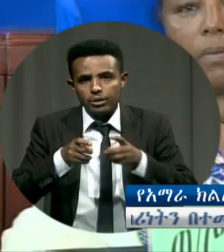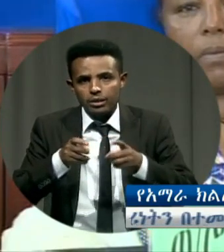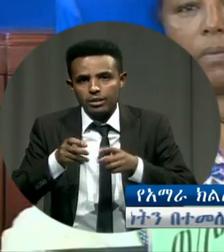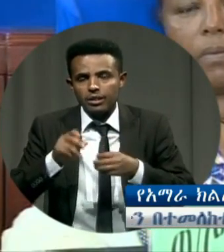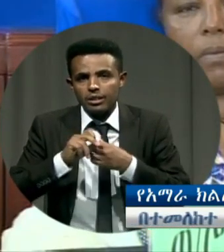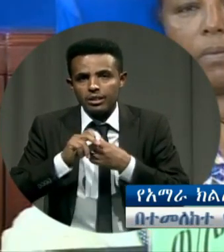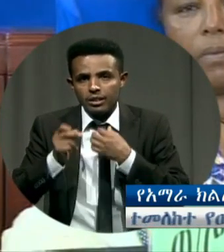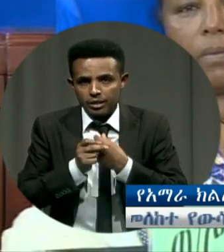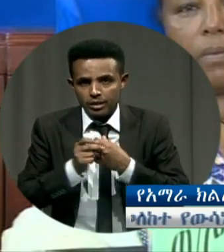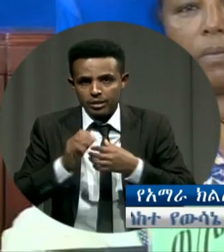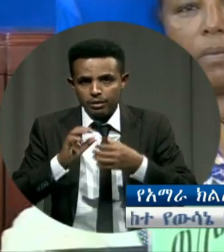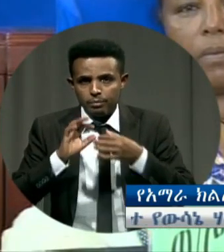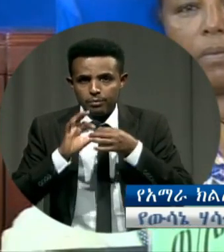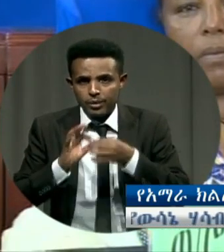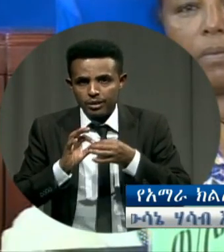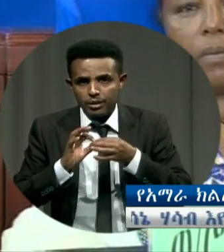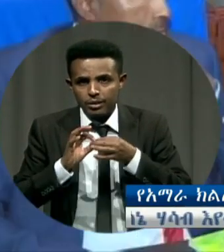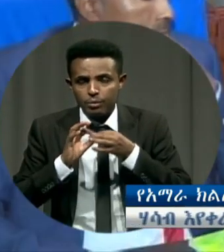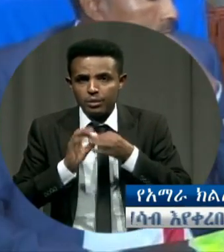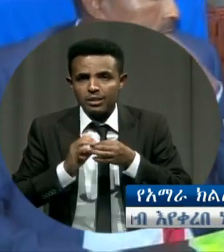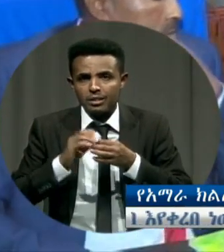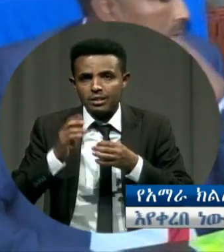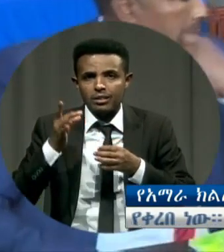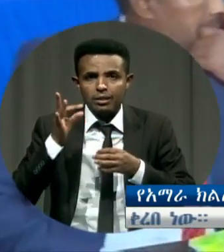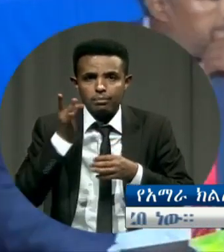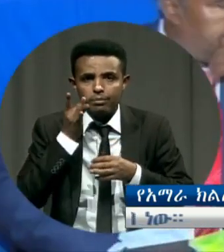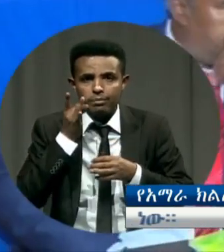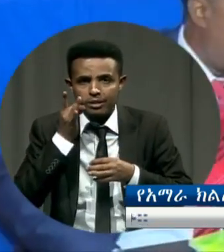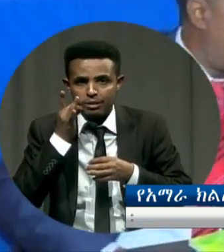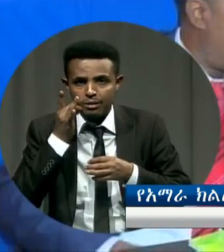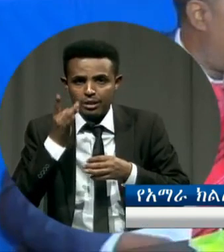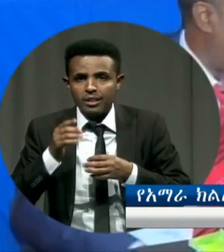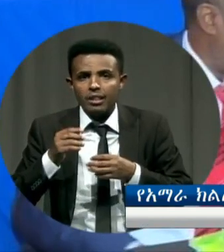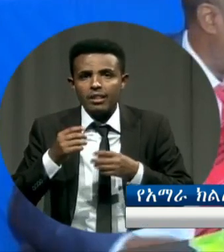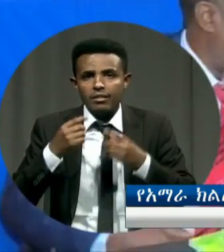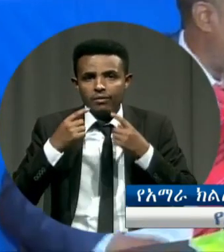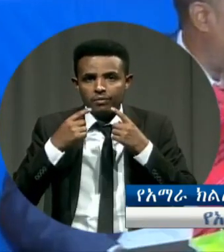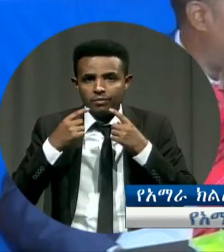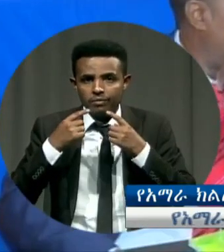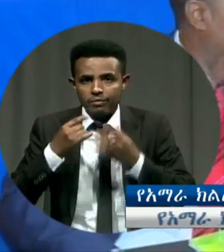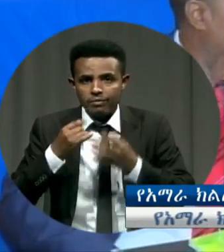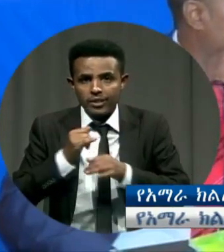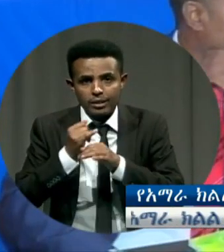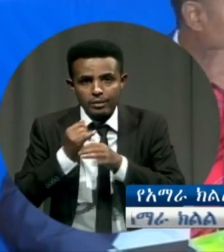ስለመደራጀቱ፣ ስምንት የክልሉ ጸጋዎችን መሰረት ያደረጉ የኢንቨስትመንት ተቋም በማቋቋም